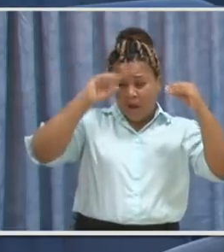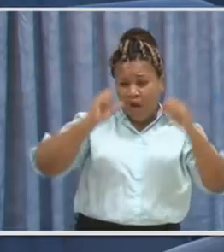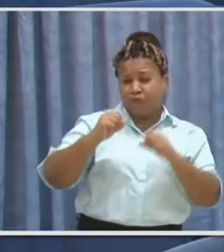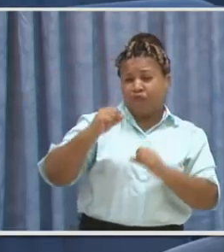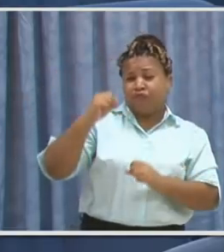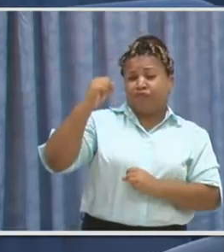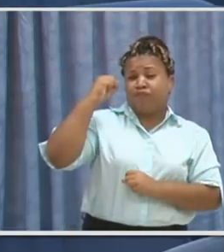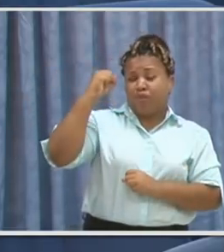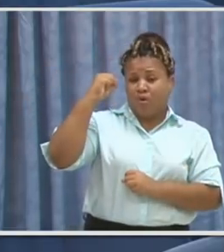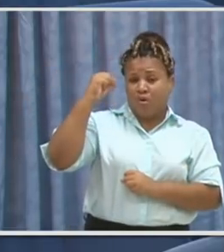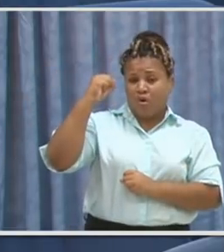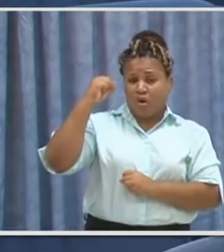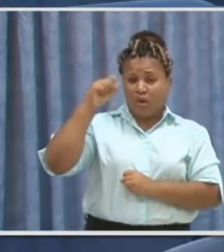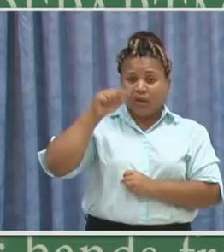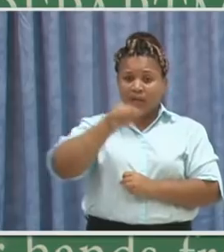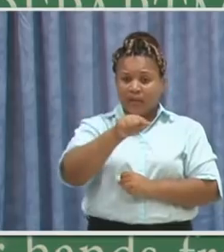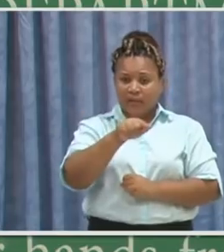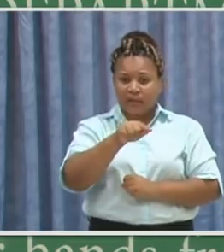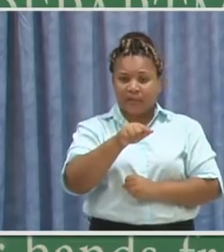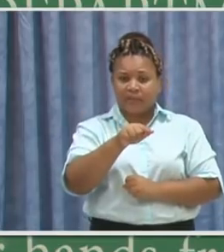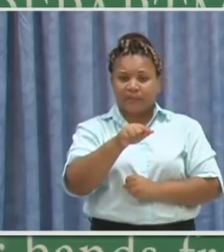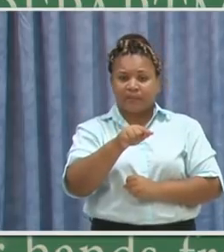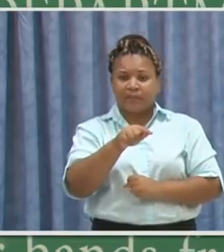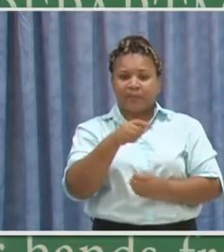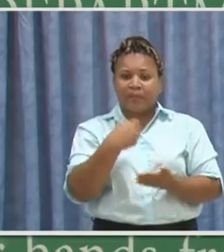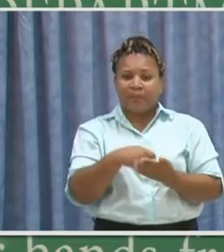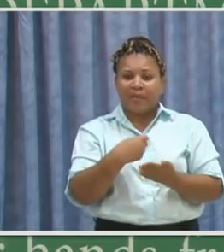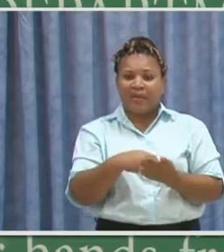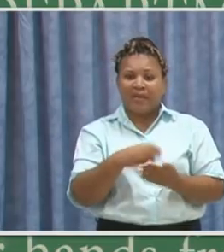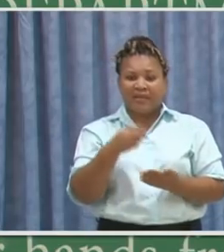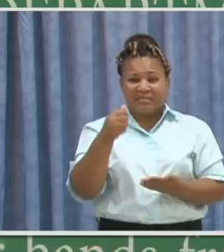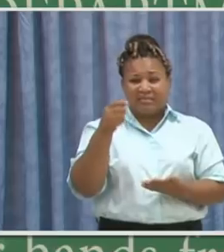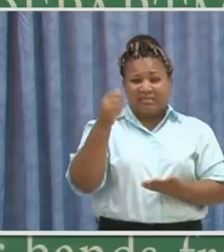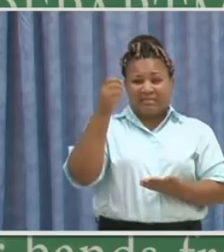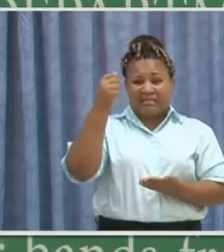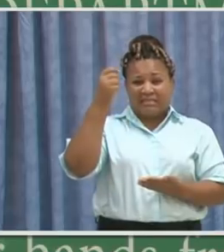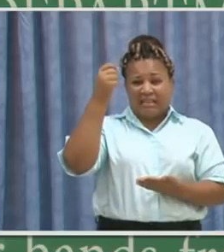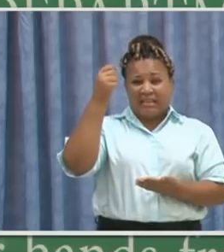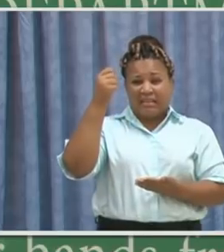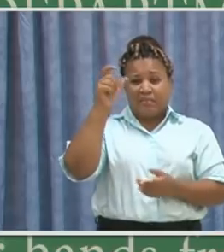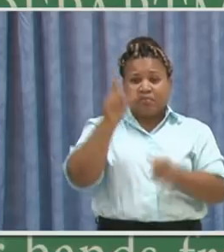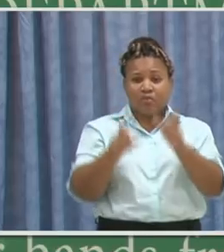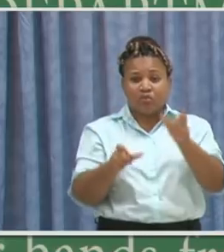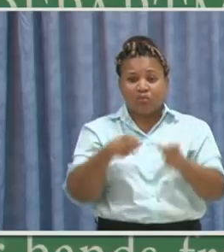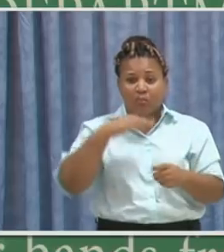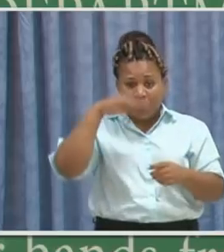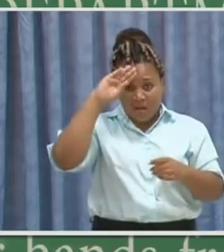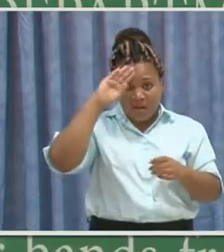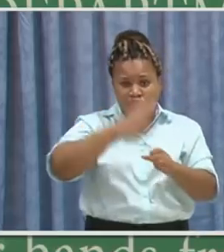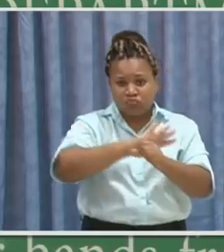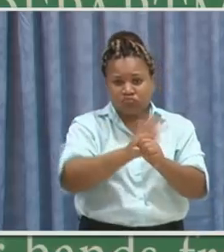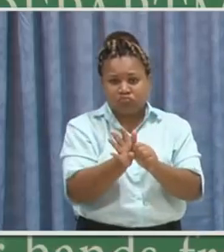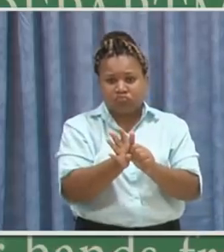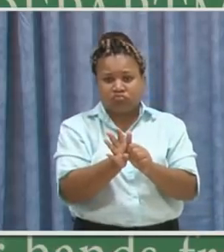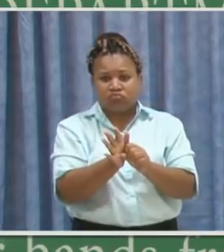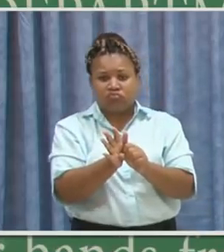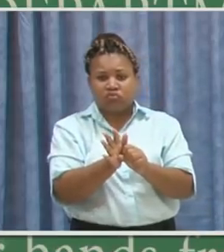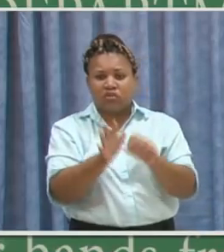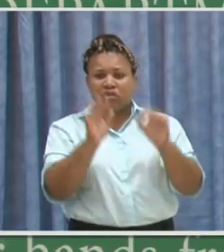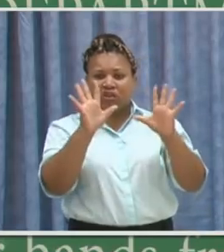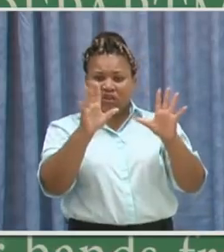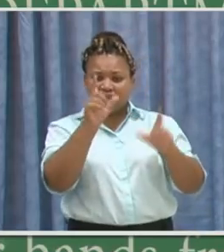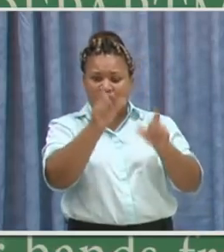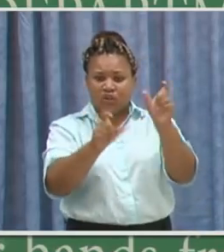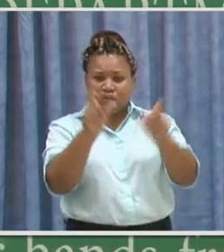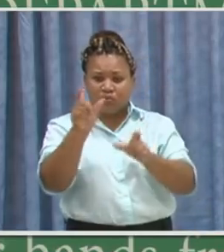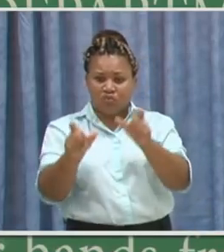depuis ça arrivé nous bien si foreign affairs in gang involved